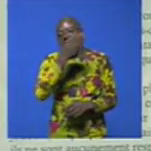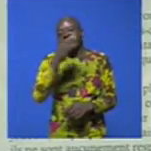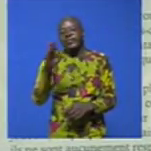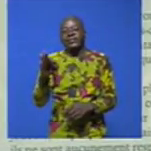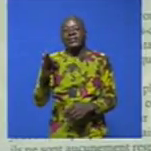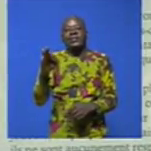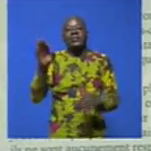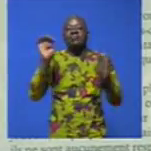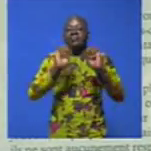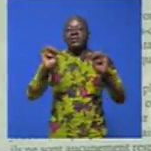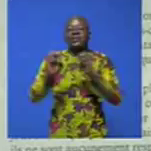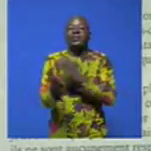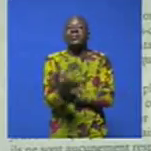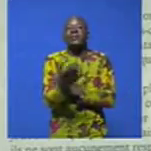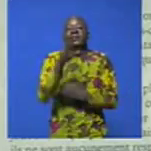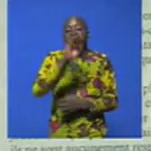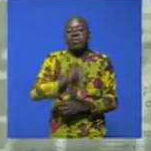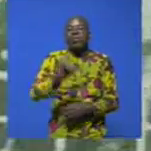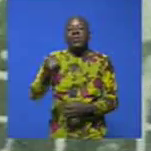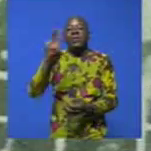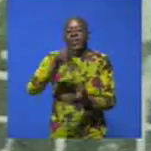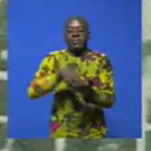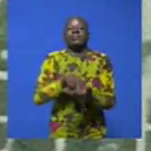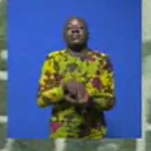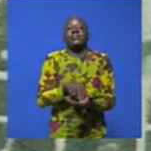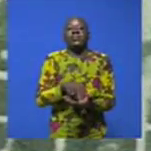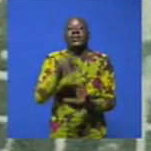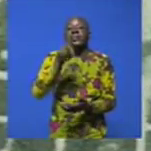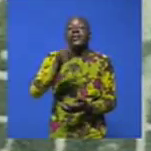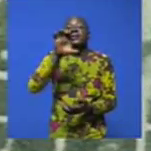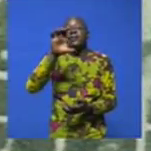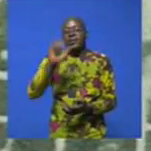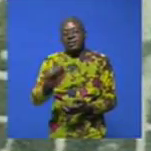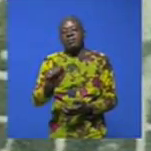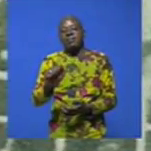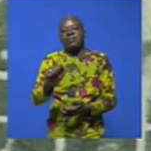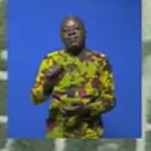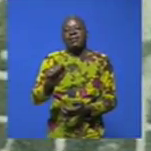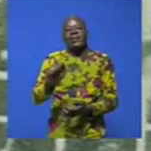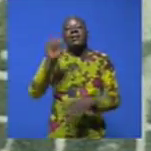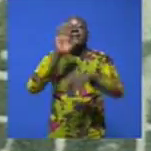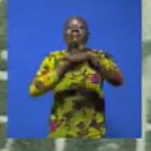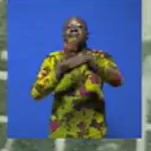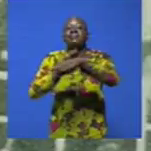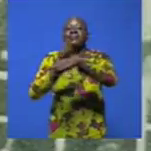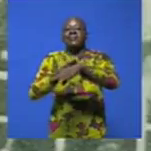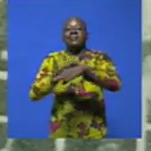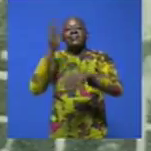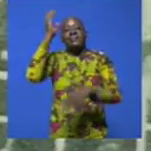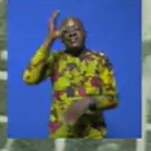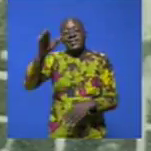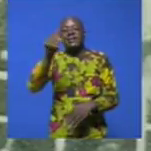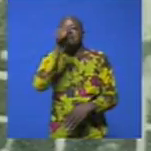mercredi matin à ouaga 2000 le pot c'est à la base il est interpellé car son silence